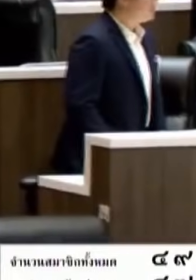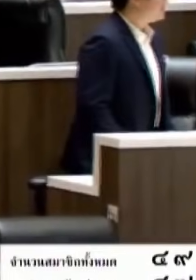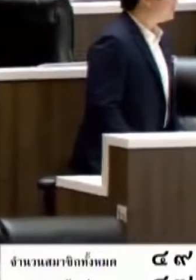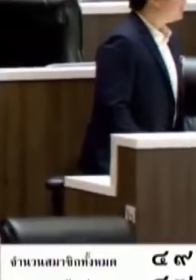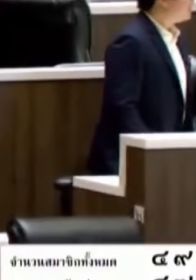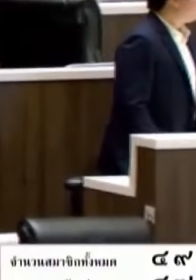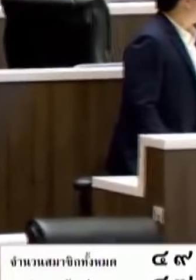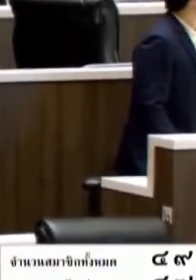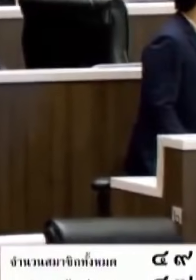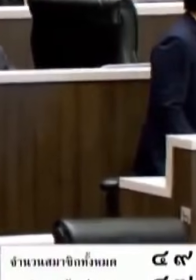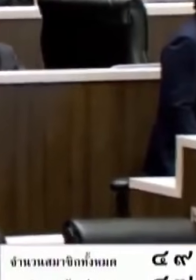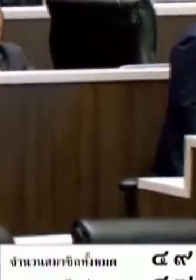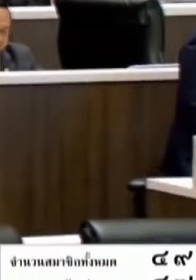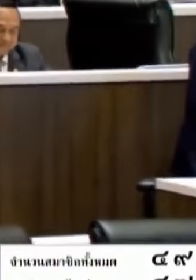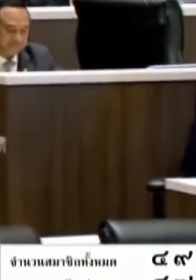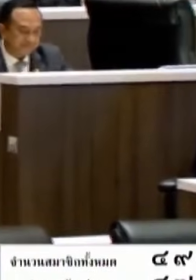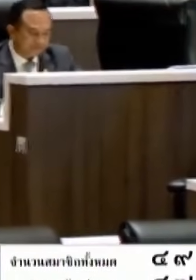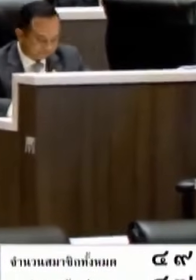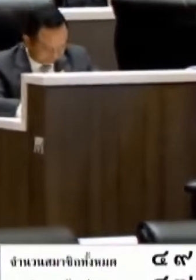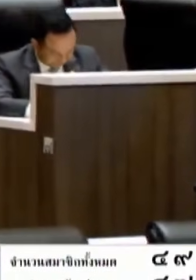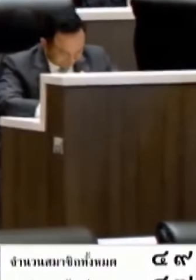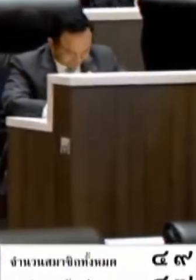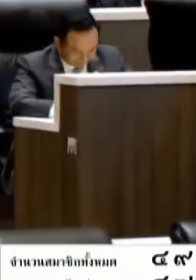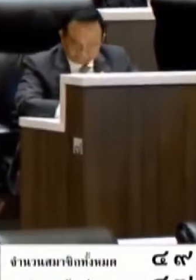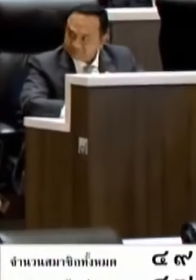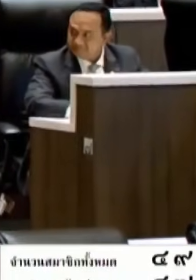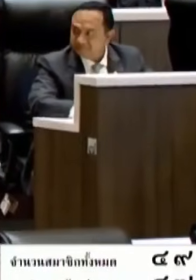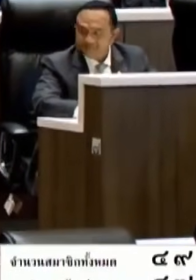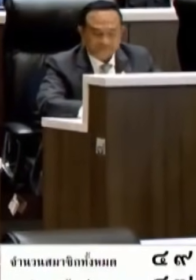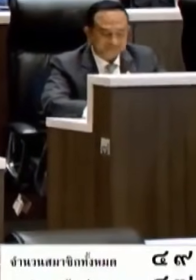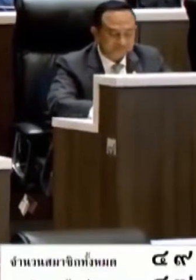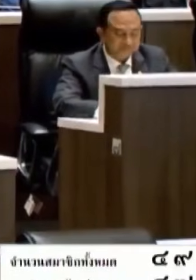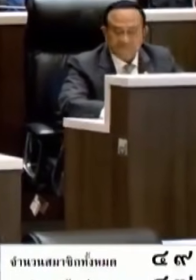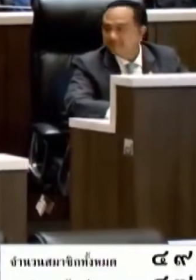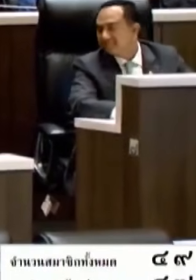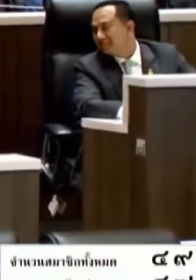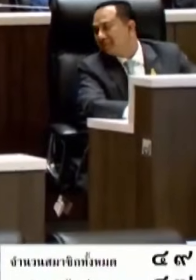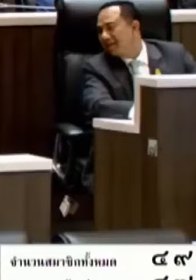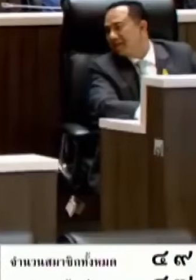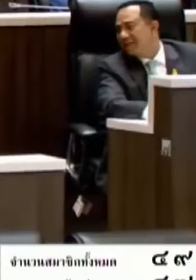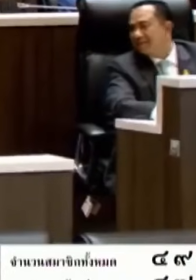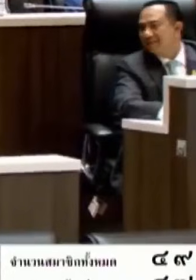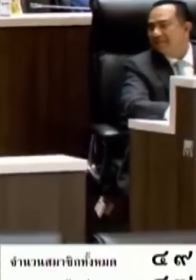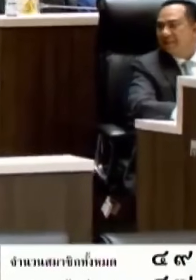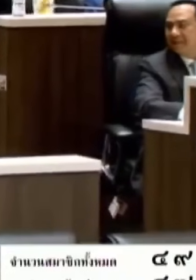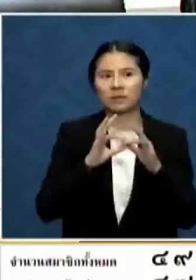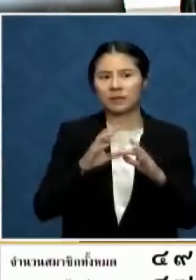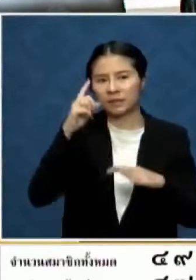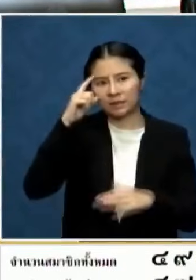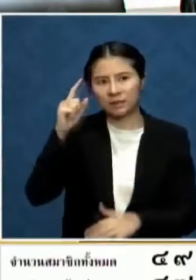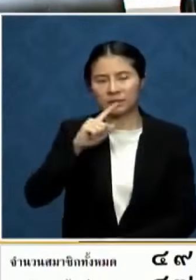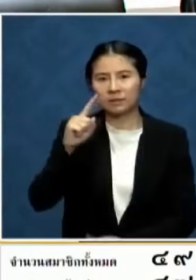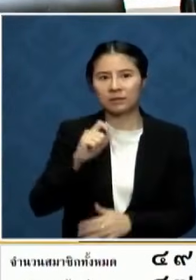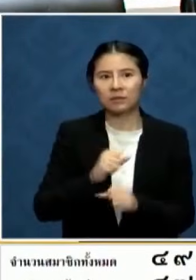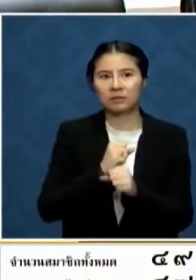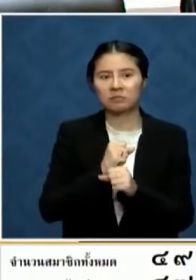ทีนี้เนี่ยคำถามก็เกิดขึ้นว่าไอ้ที่ล่มเนี่ยสาเหตุมันเกิดจากอะไรฝ่ายไหนกันแน่ฝ่ายของทางก้าวไกลเองหรือฝั่งของ